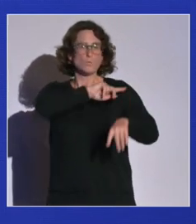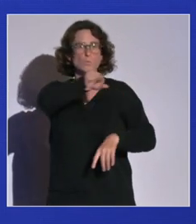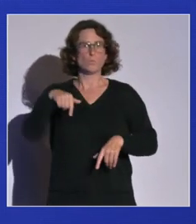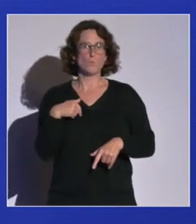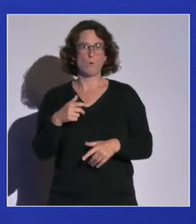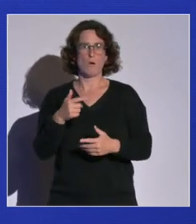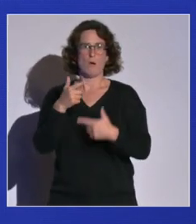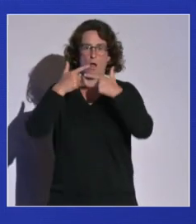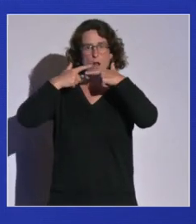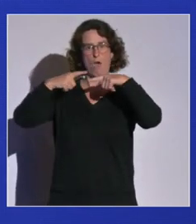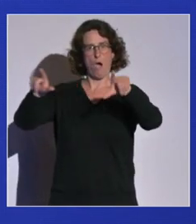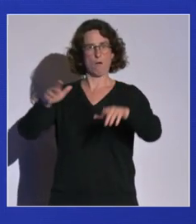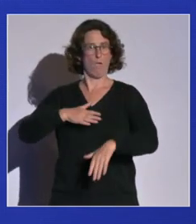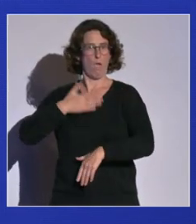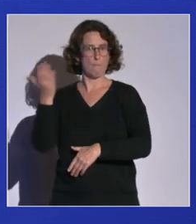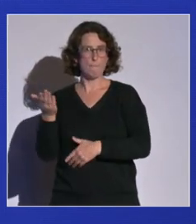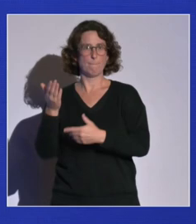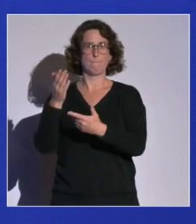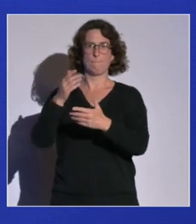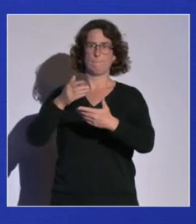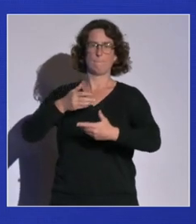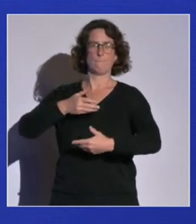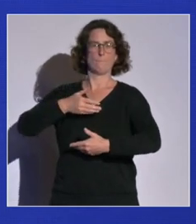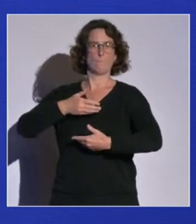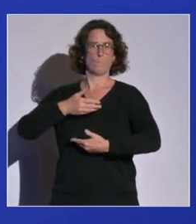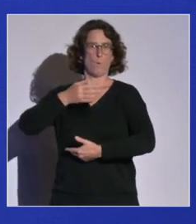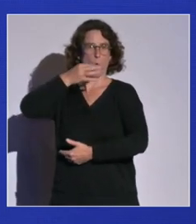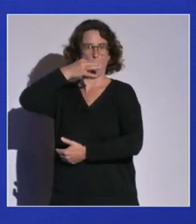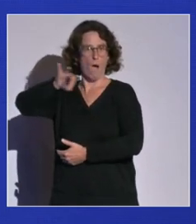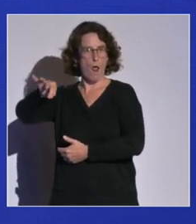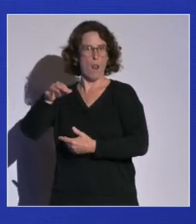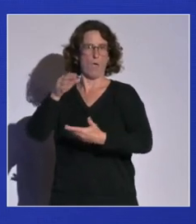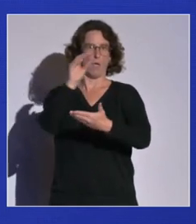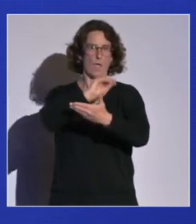la langue orale, la langue écrite, l'orthographe, alors l'orthographe.